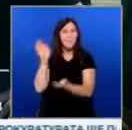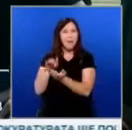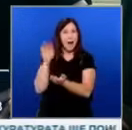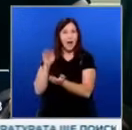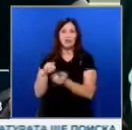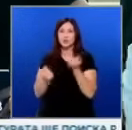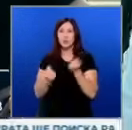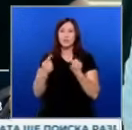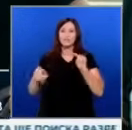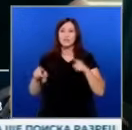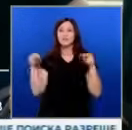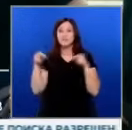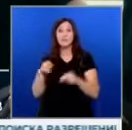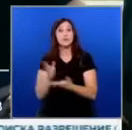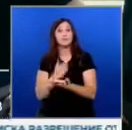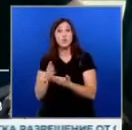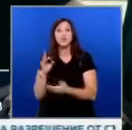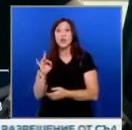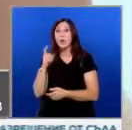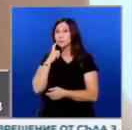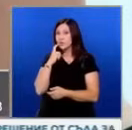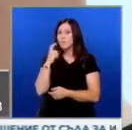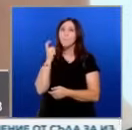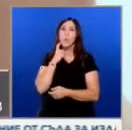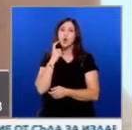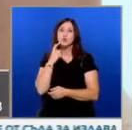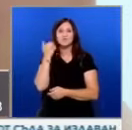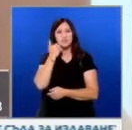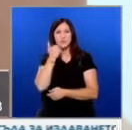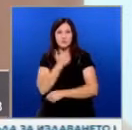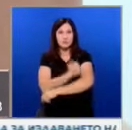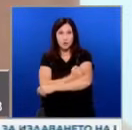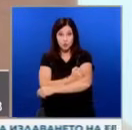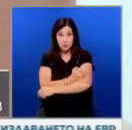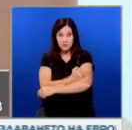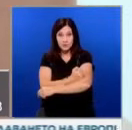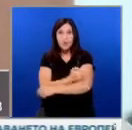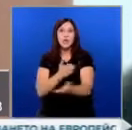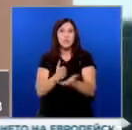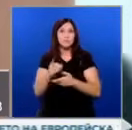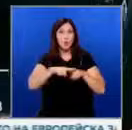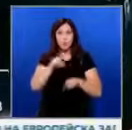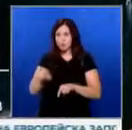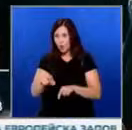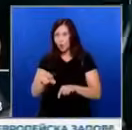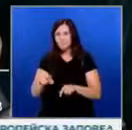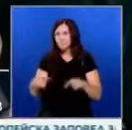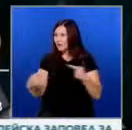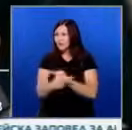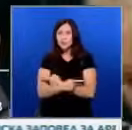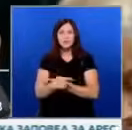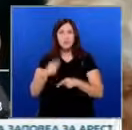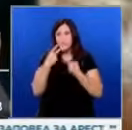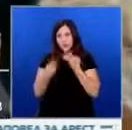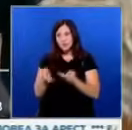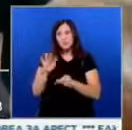Различни свидетели споделиха, че и Рангел Безюрев и Борислав са употребявали наркотици. Според прокурора, противоречивите показания